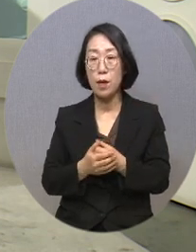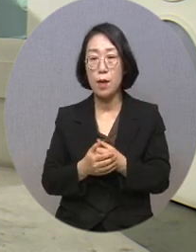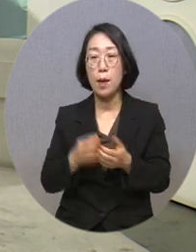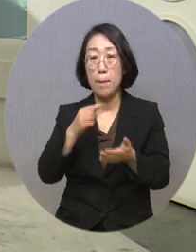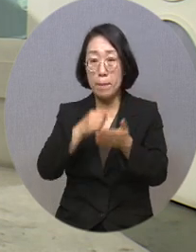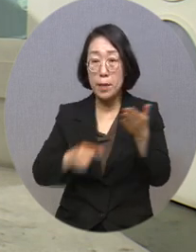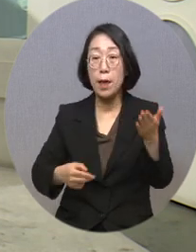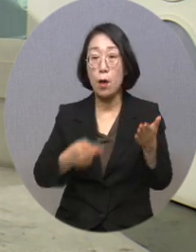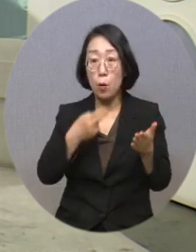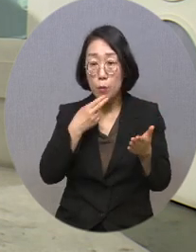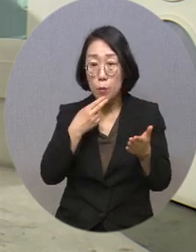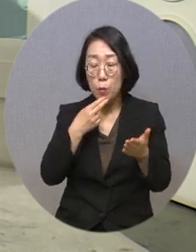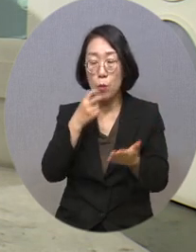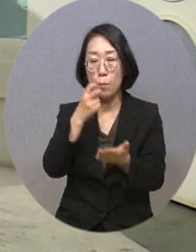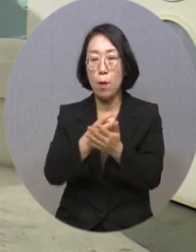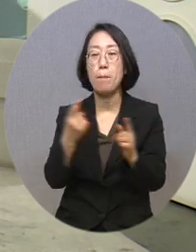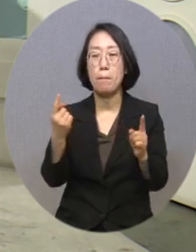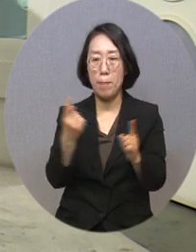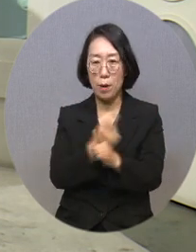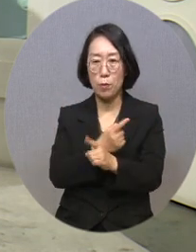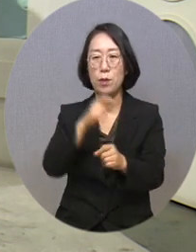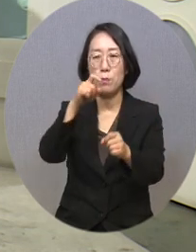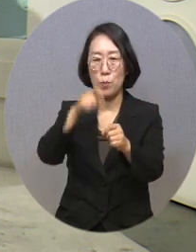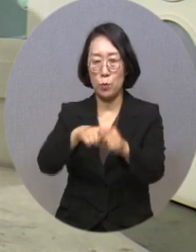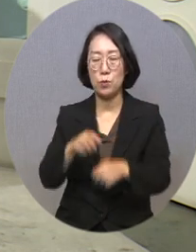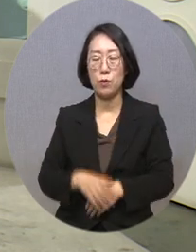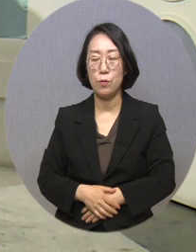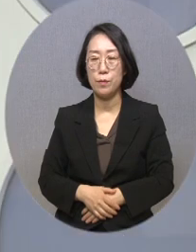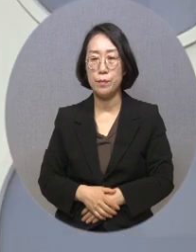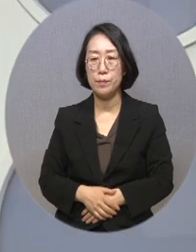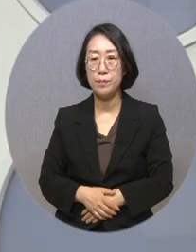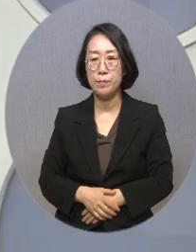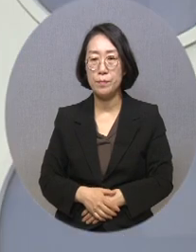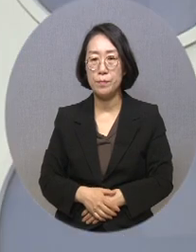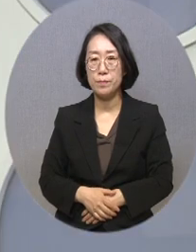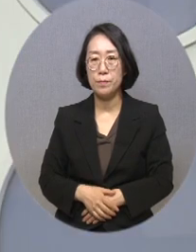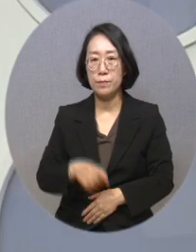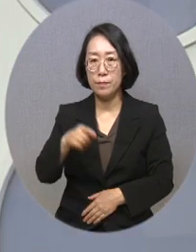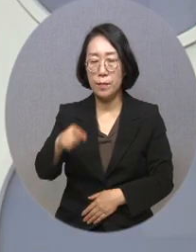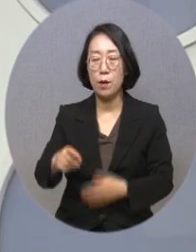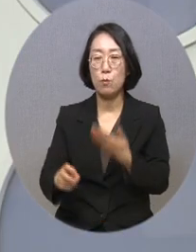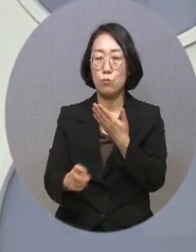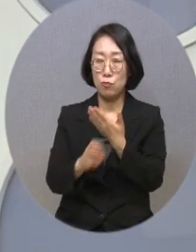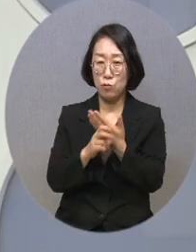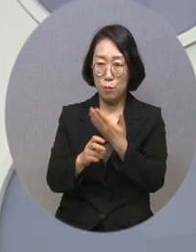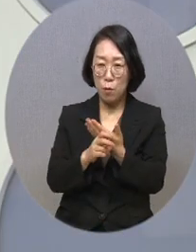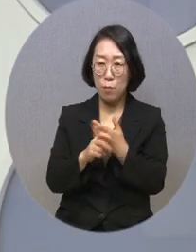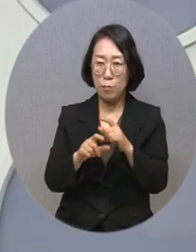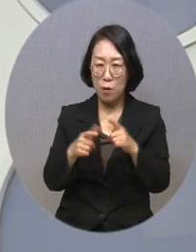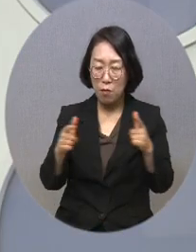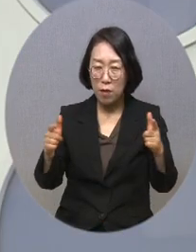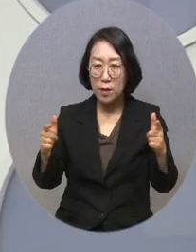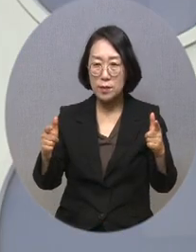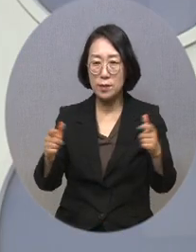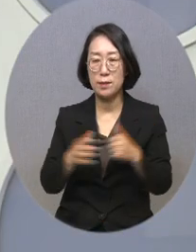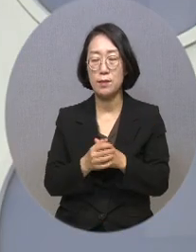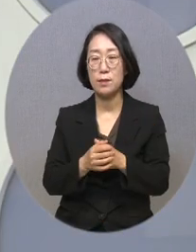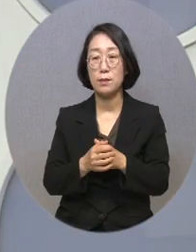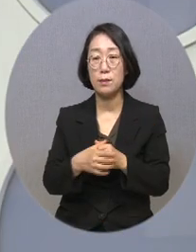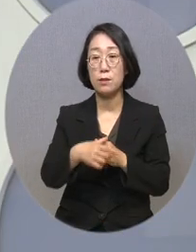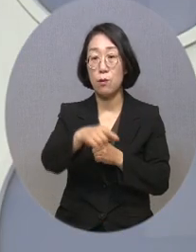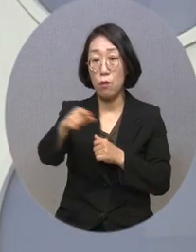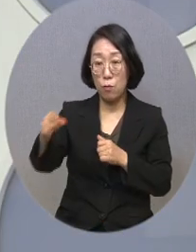세무사법 개정이었었고 그래서 그것이 이제 개정됨으로 인해서 이제 그 불법적으로 플랫폼 사업자들이 하는 이런 부분들에